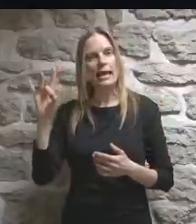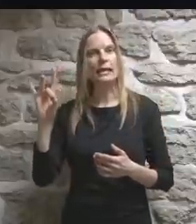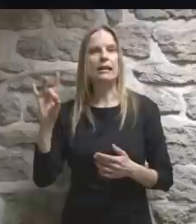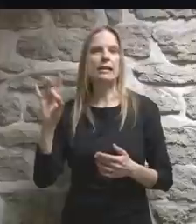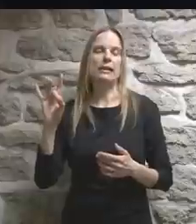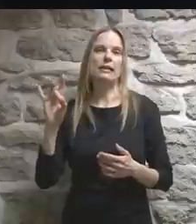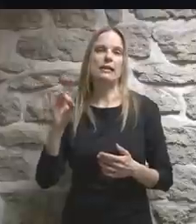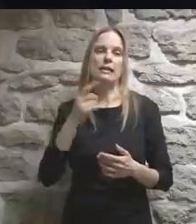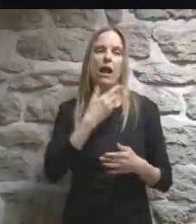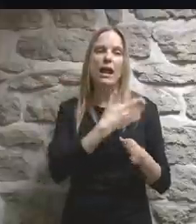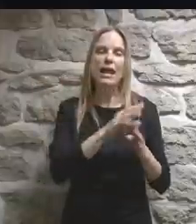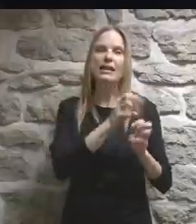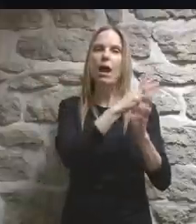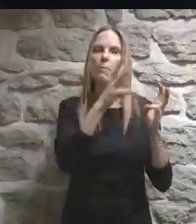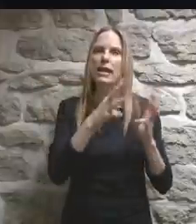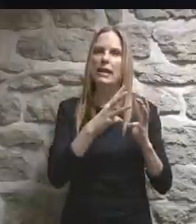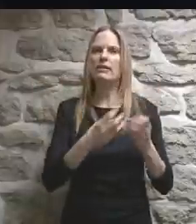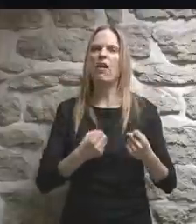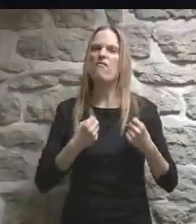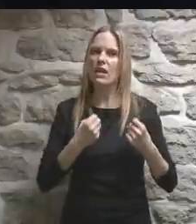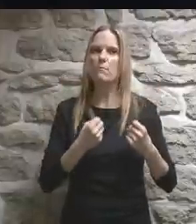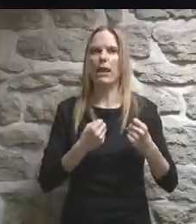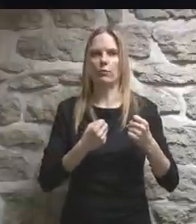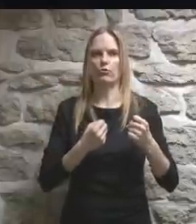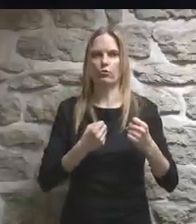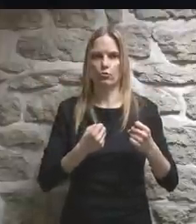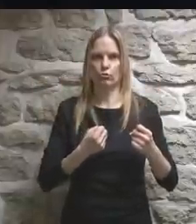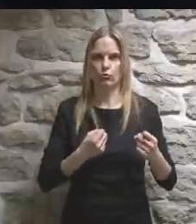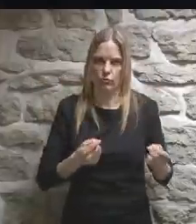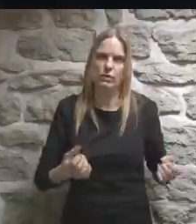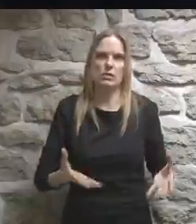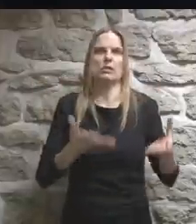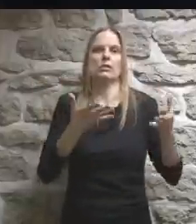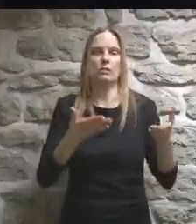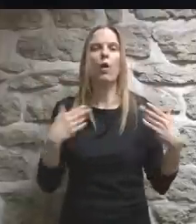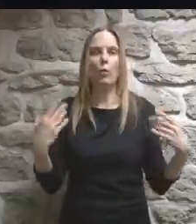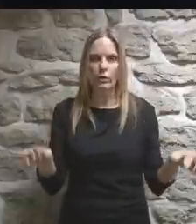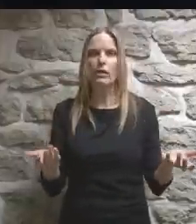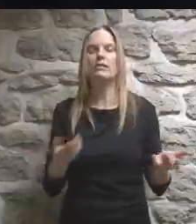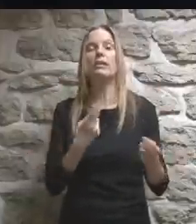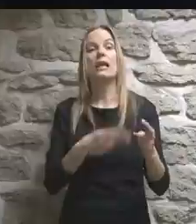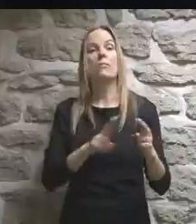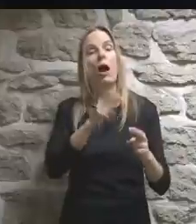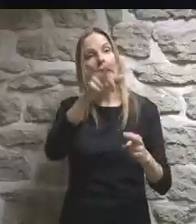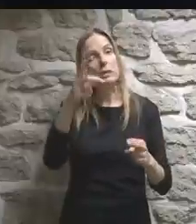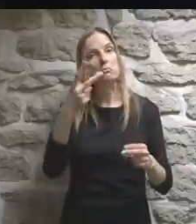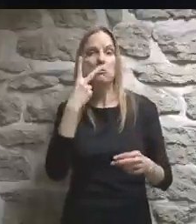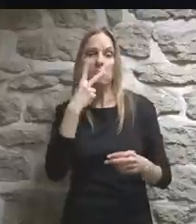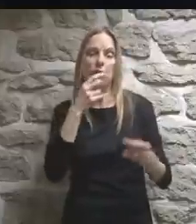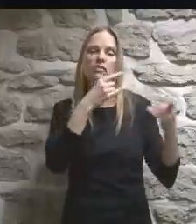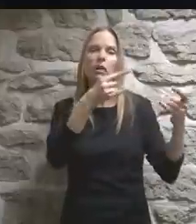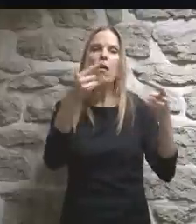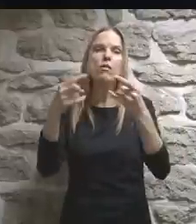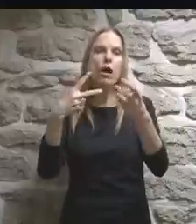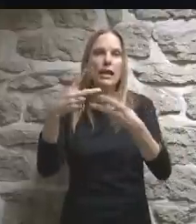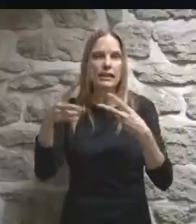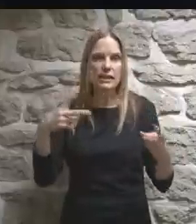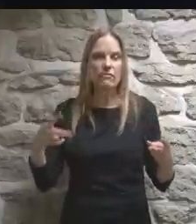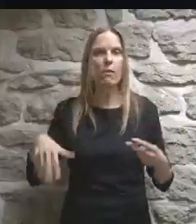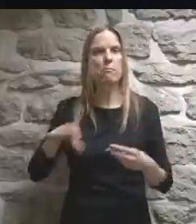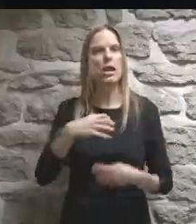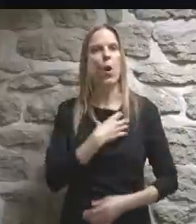väga selgelt ka erameedial, sellepärast, et inimesed jälgivad erinevaid kanaleid. Meie jaoks on ääretult oluline